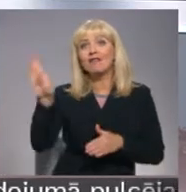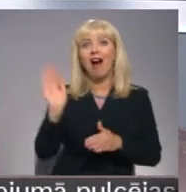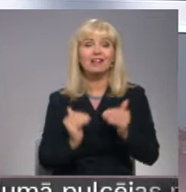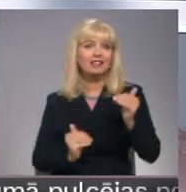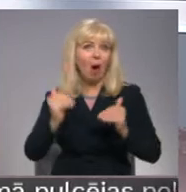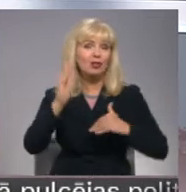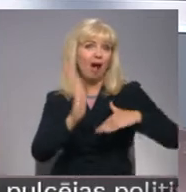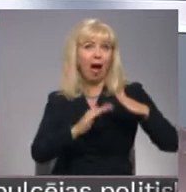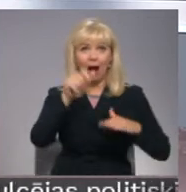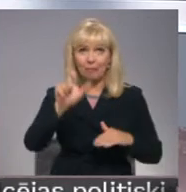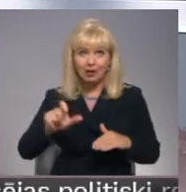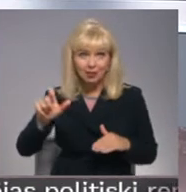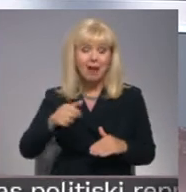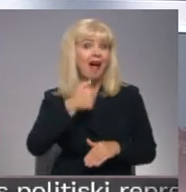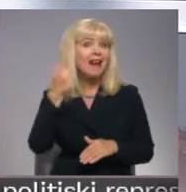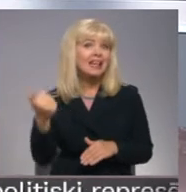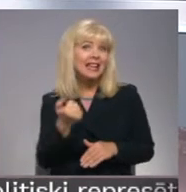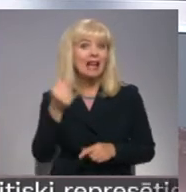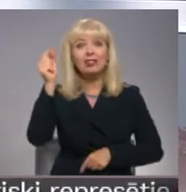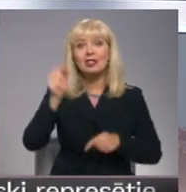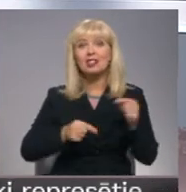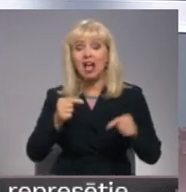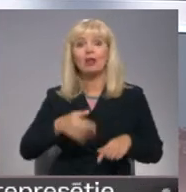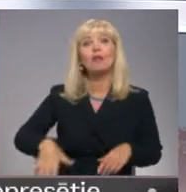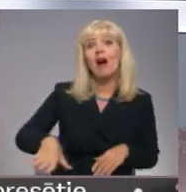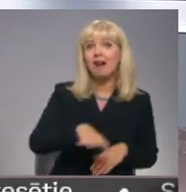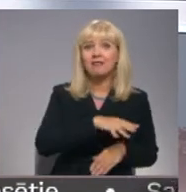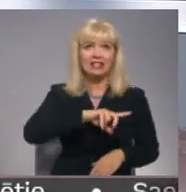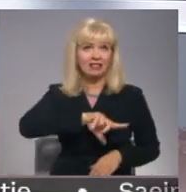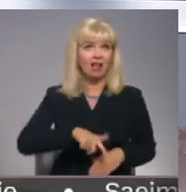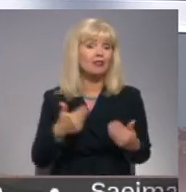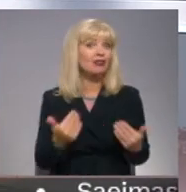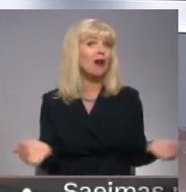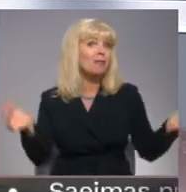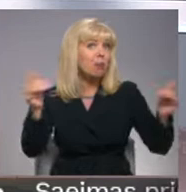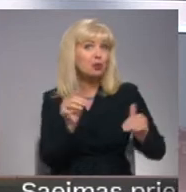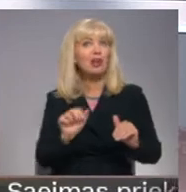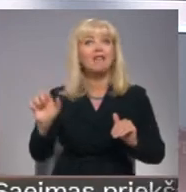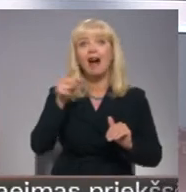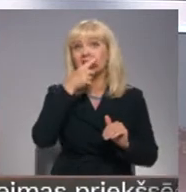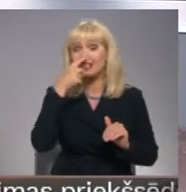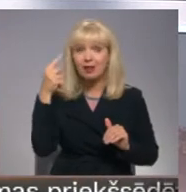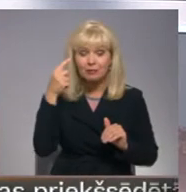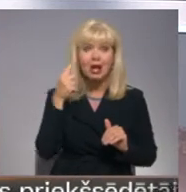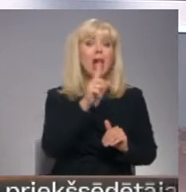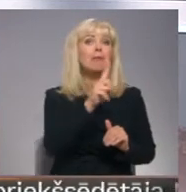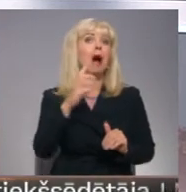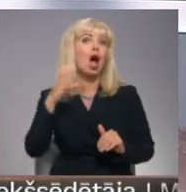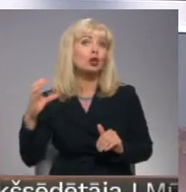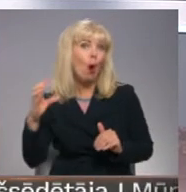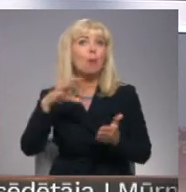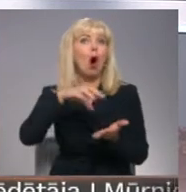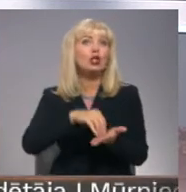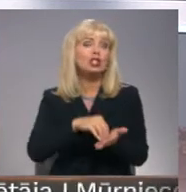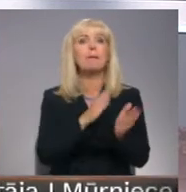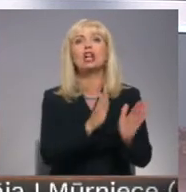ikgadējo salidojumu. No visas Latvijas šodien pulcējās vairāki simti padomju okupācijas režīma politiski represēto cilvēku un